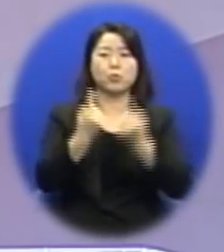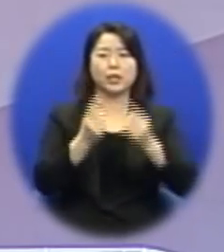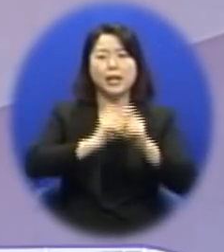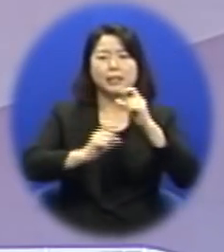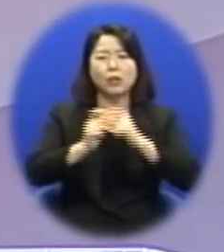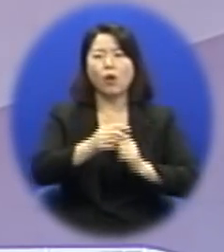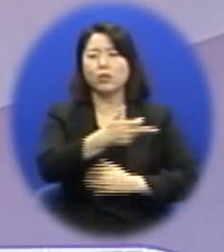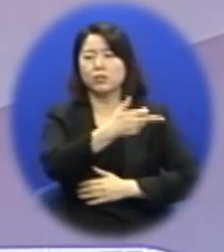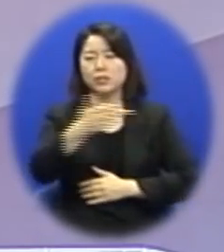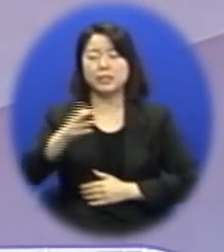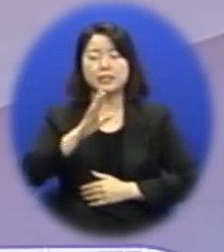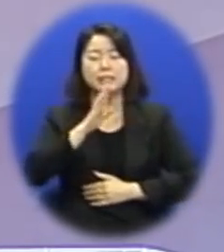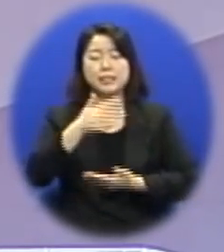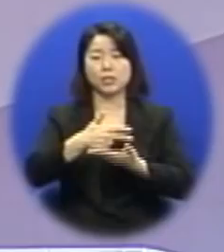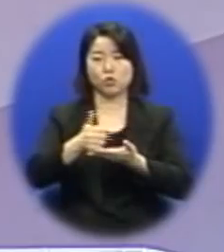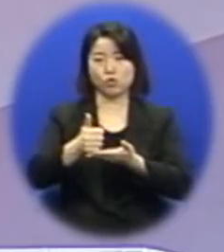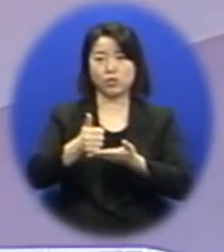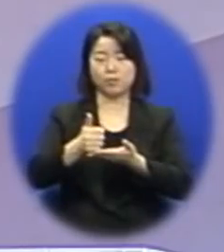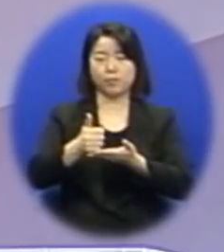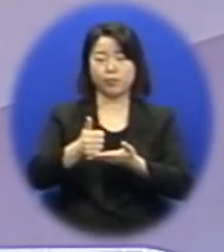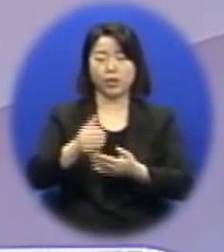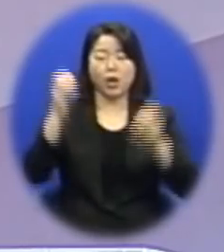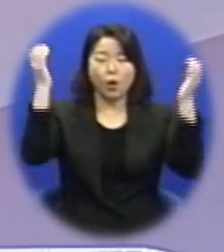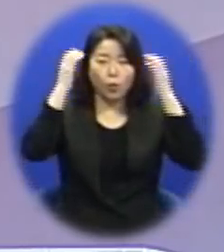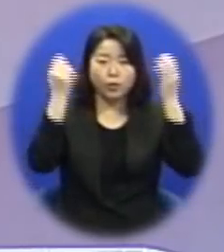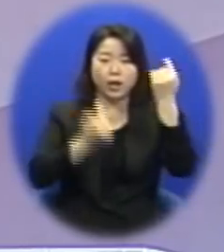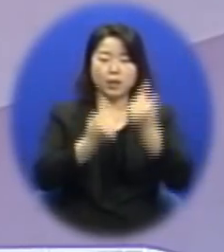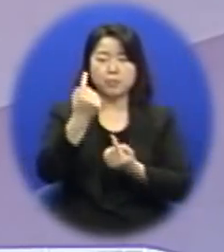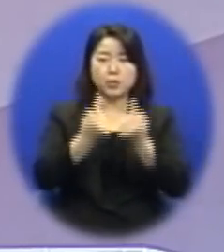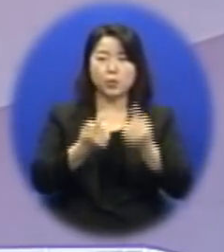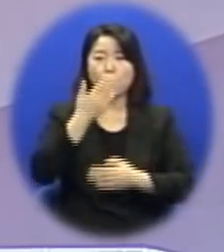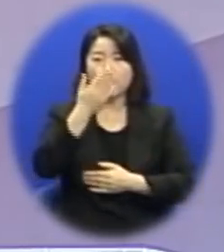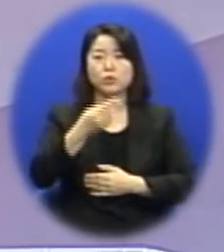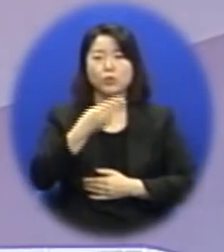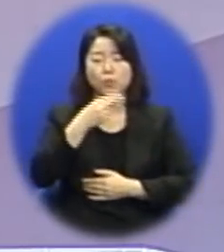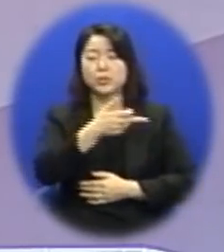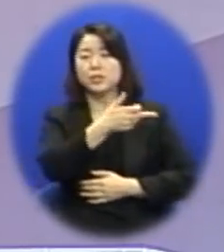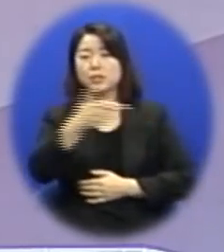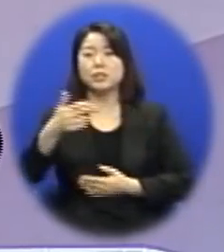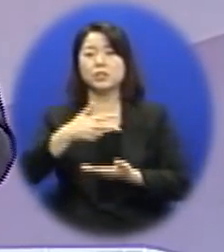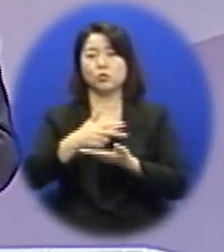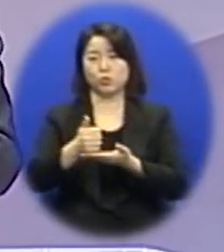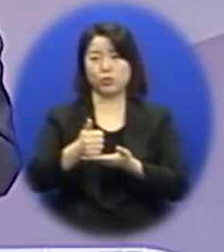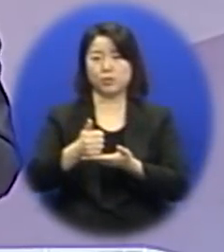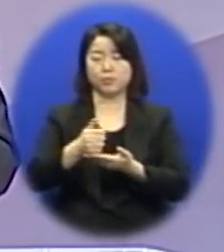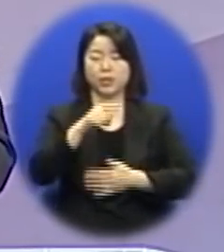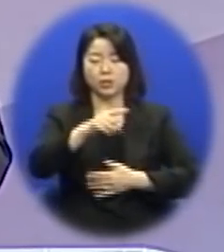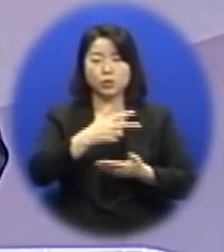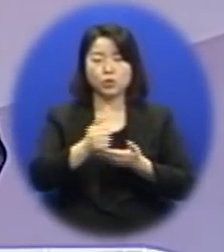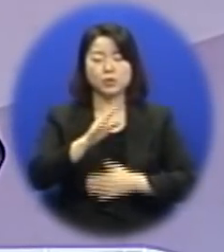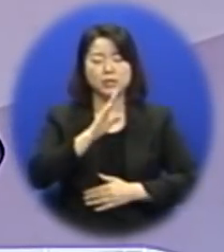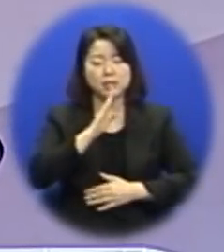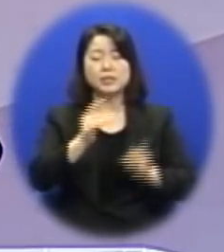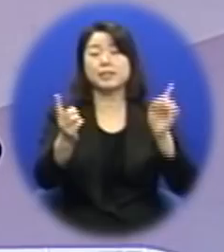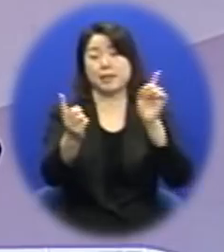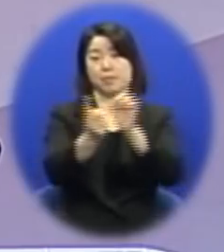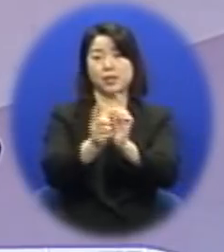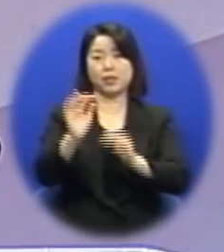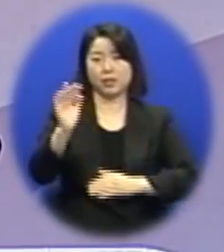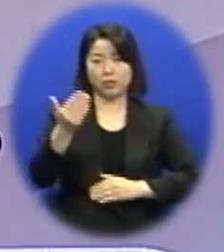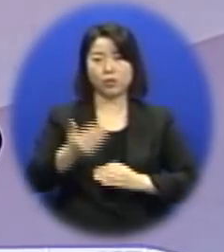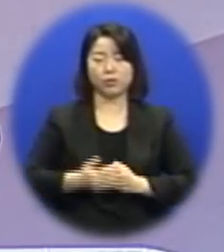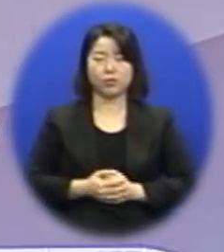진짜 주님 고난과 비교할 수 없이 크신 주님 그 주님을 진짜 만나야 하는